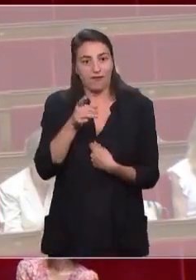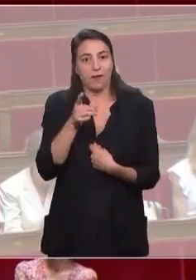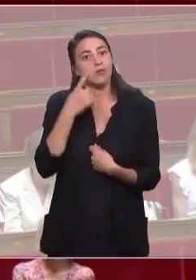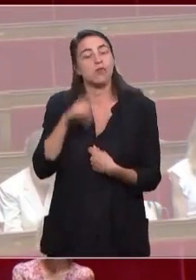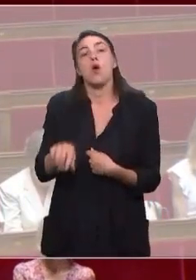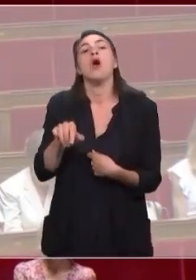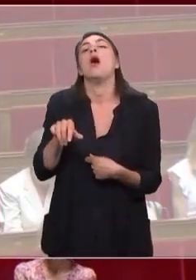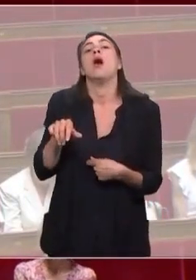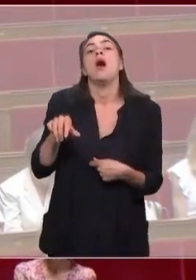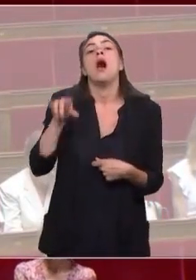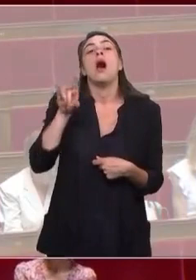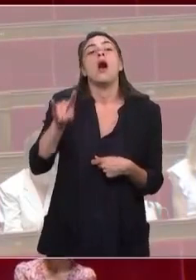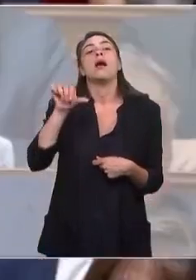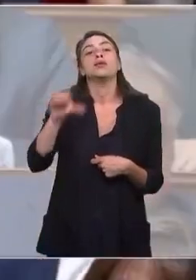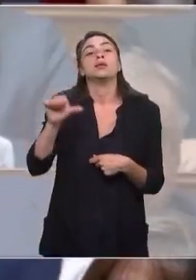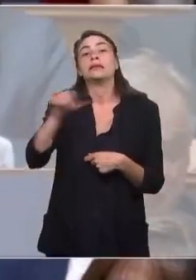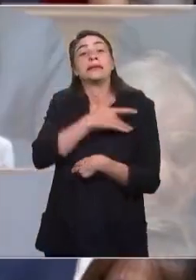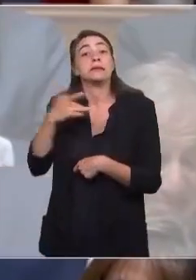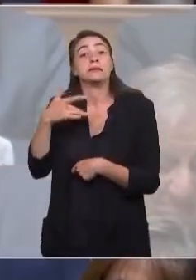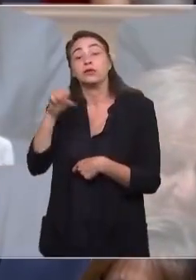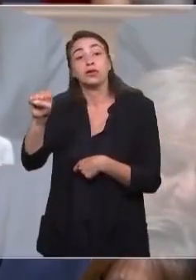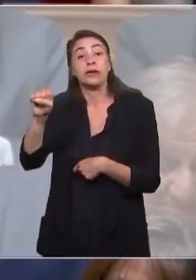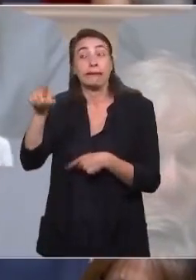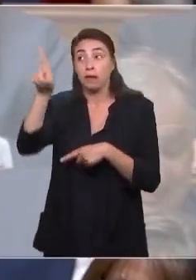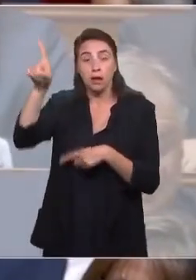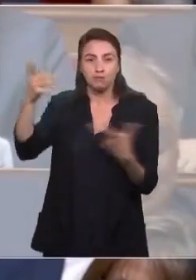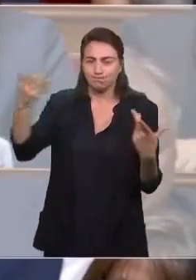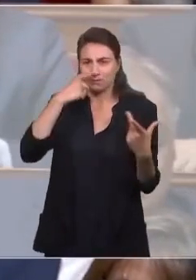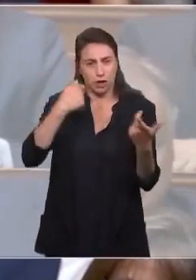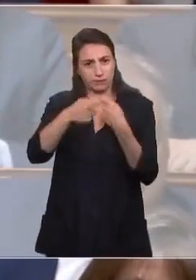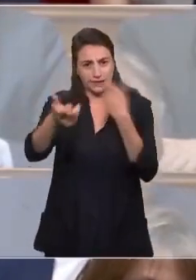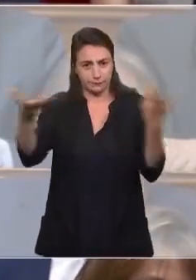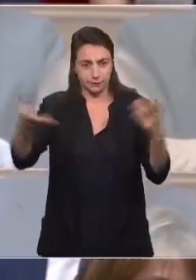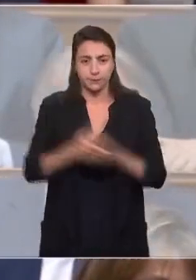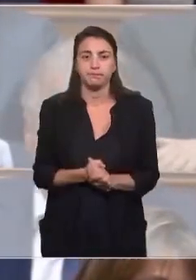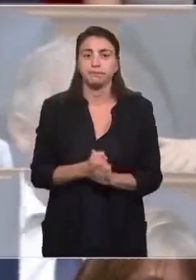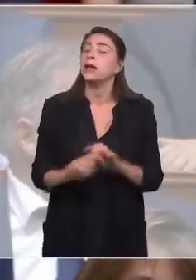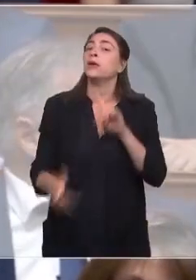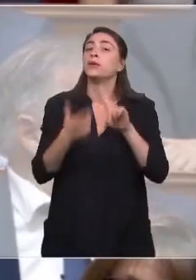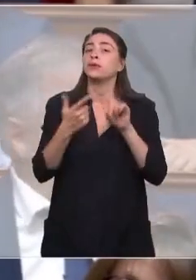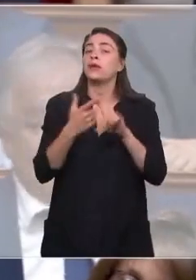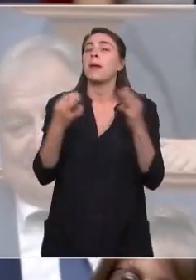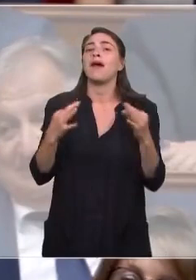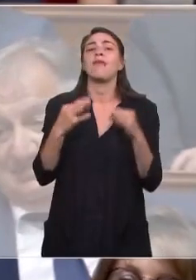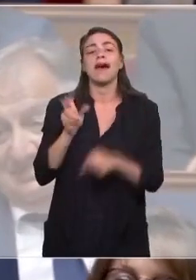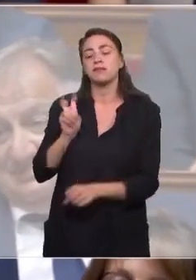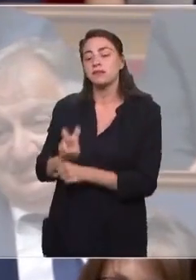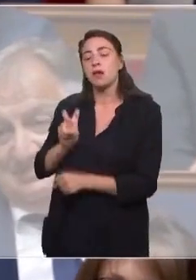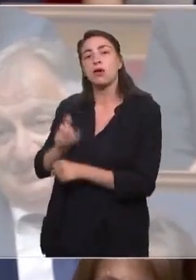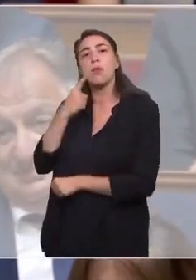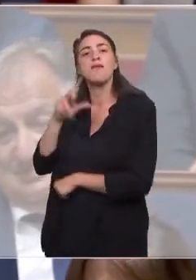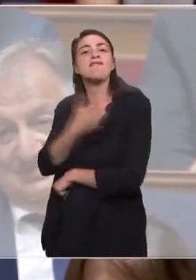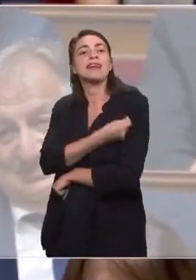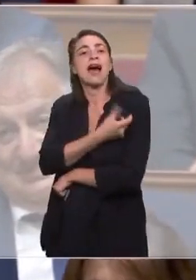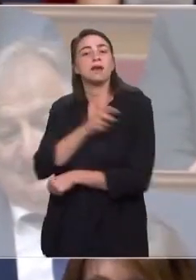Autorité en cas nécessité de prophylaxie post-exposition. Deuxième point concerne les stocks. La question des